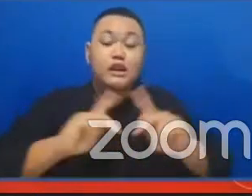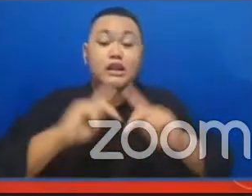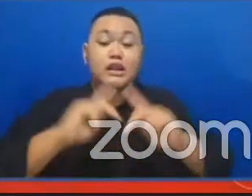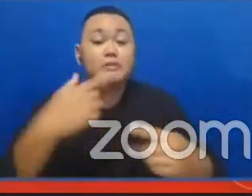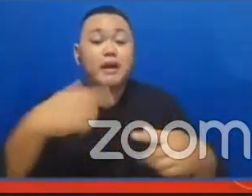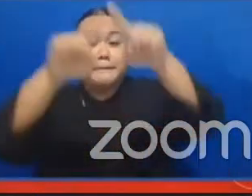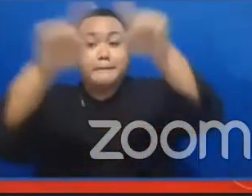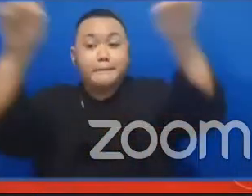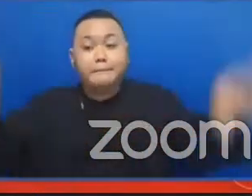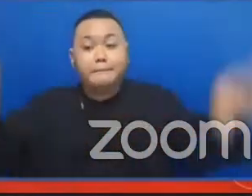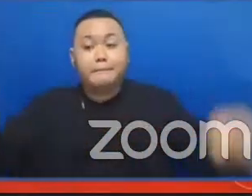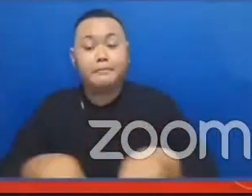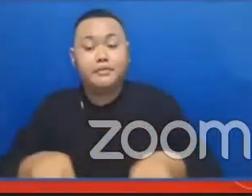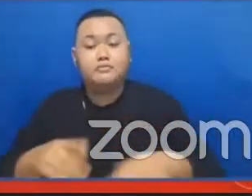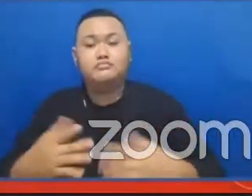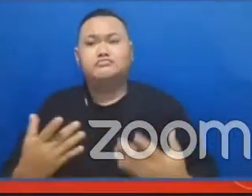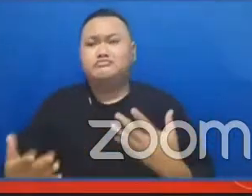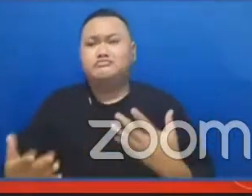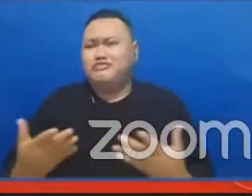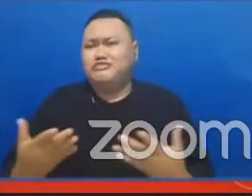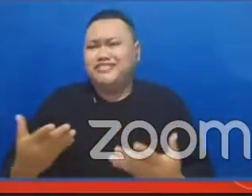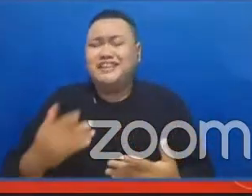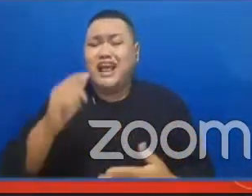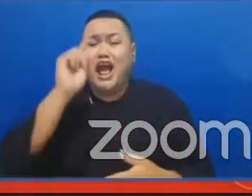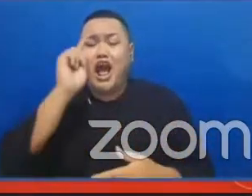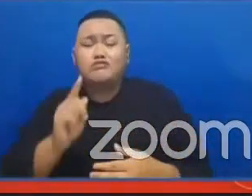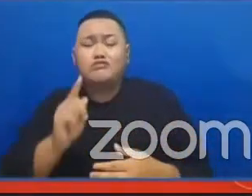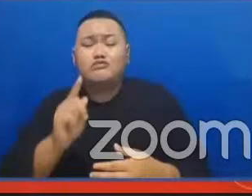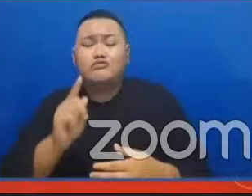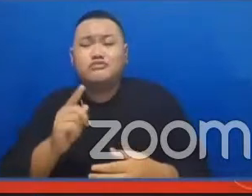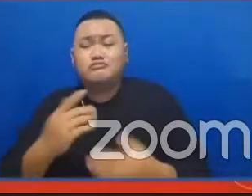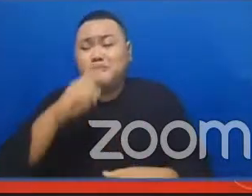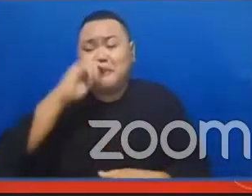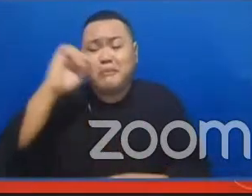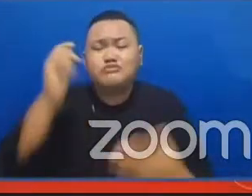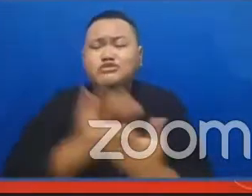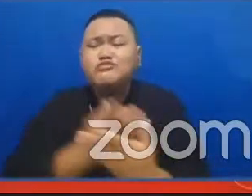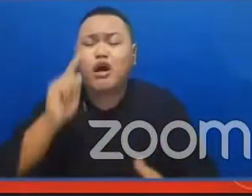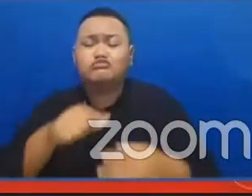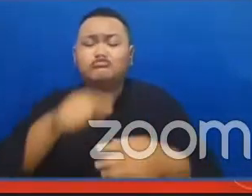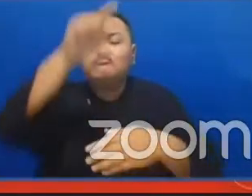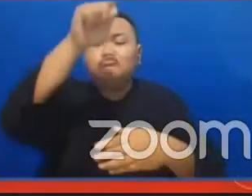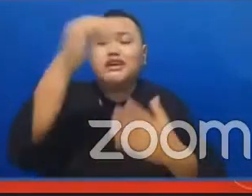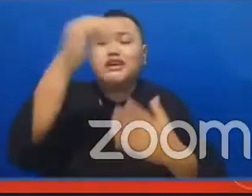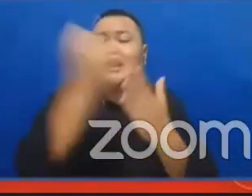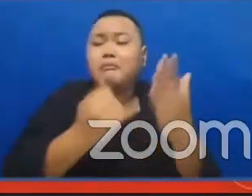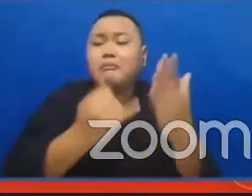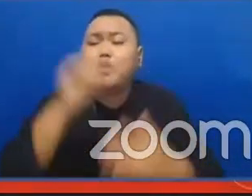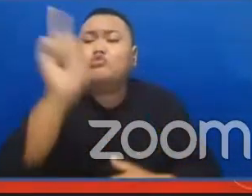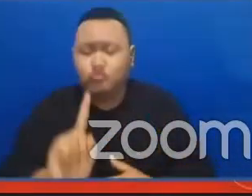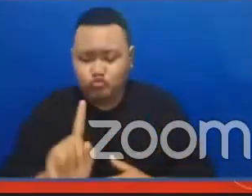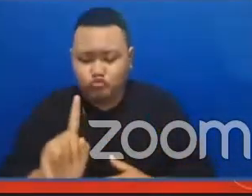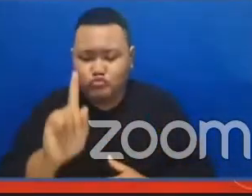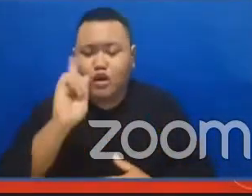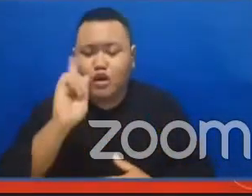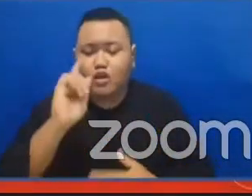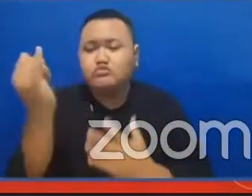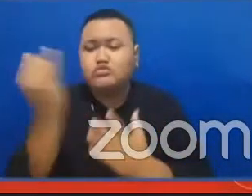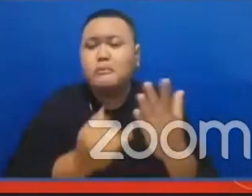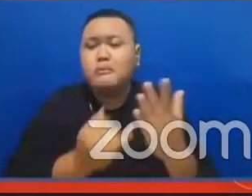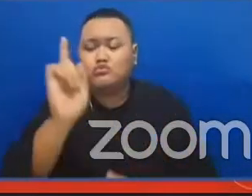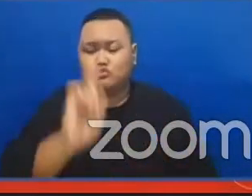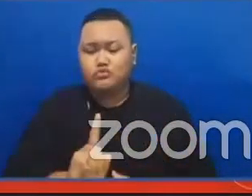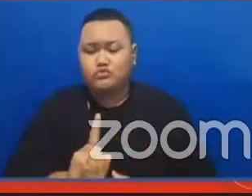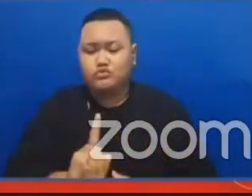dengan papan tulis tangan, kebayang Bapak Ibu harus menyiapkan kotak-kotaknya. Ya, Bapak Ibu harus menyiapkan